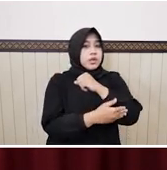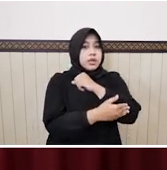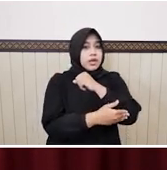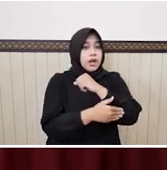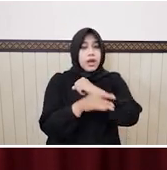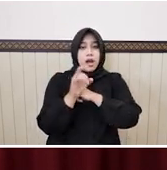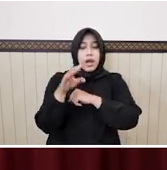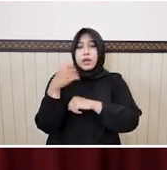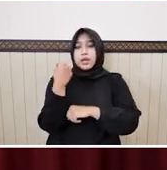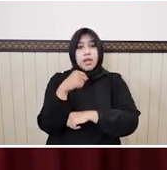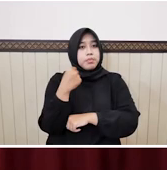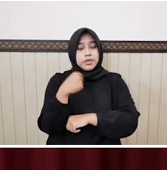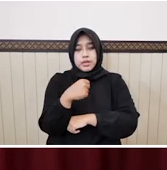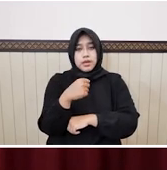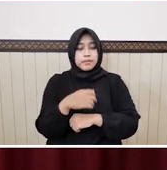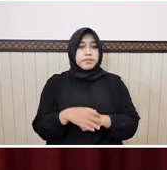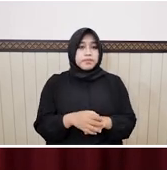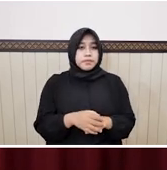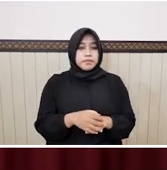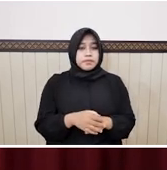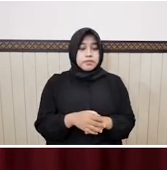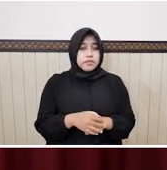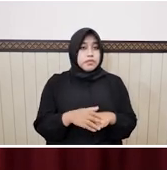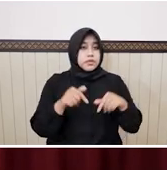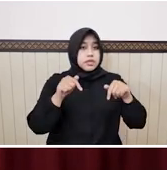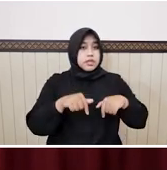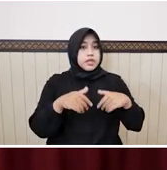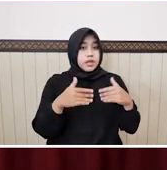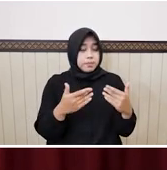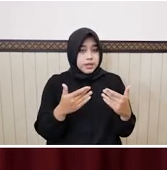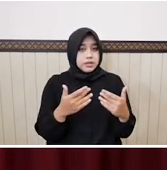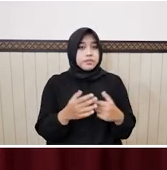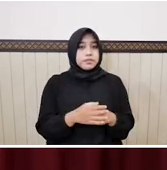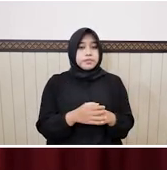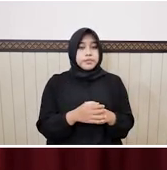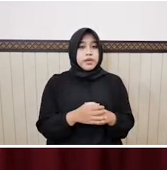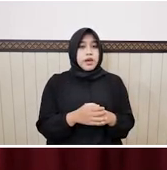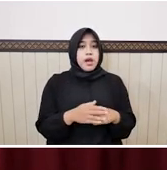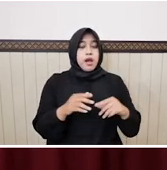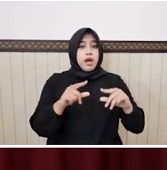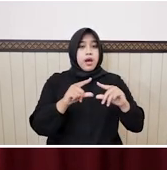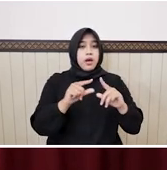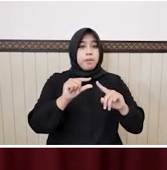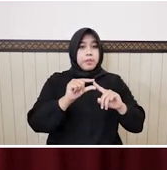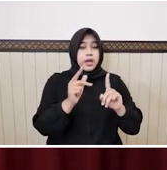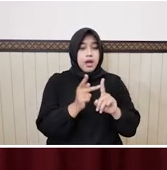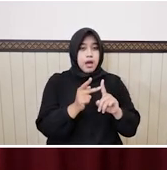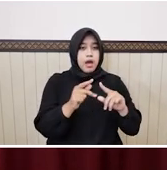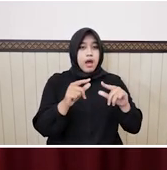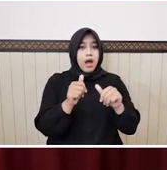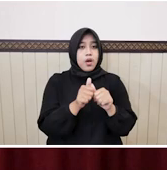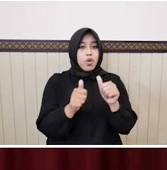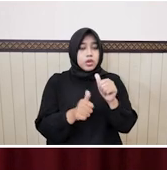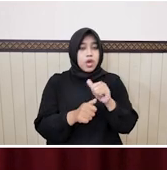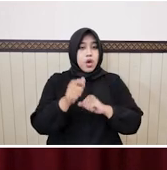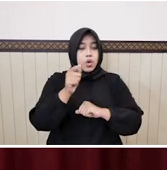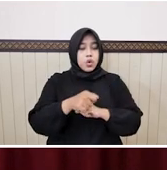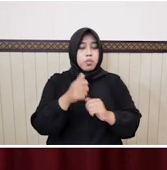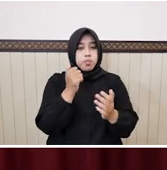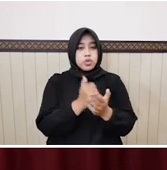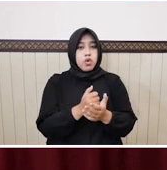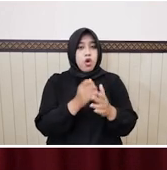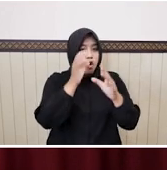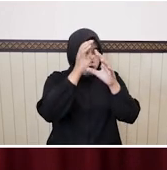saya mereka lainnya tidak bisa jadi ini apa namanya aparat penegak hukum sangat konsen